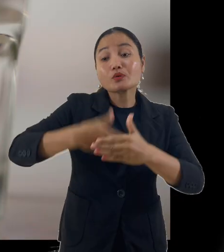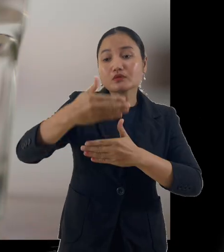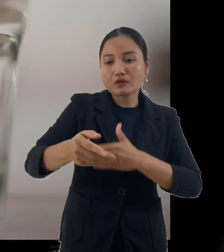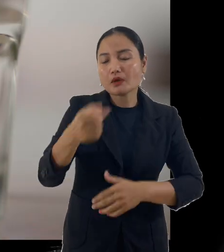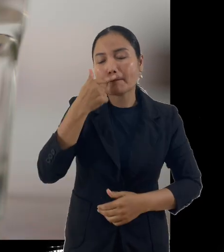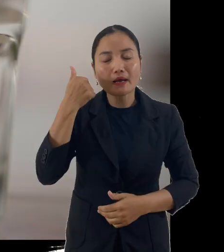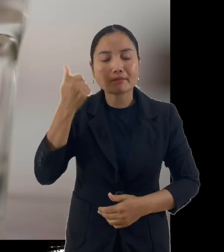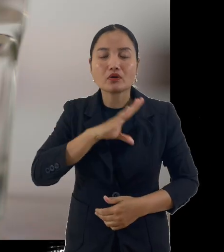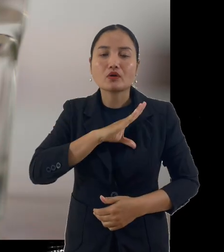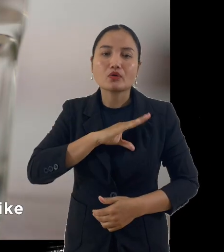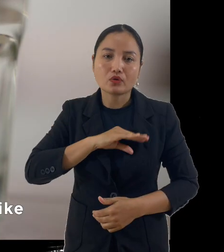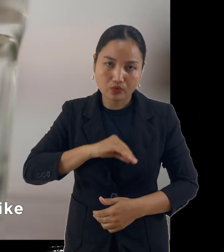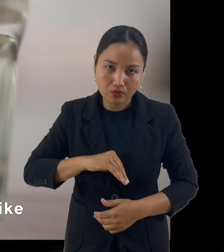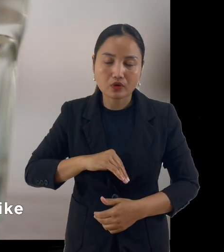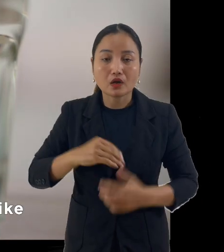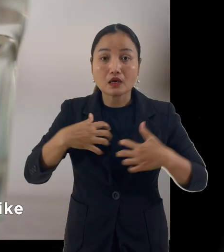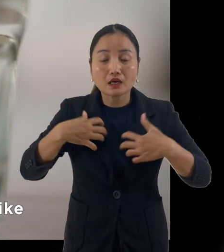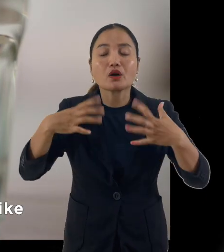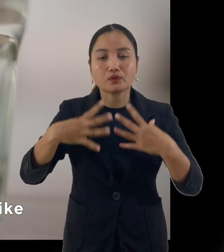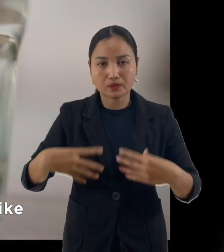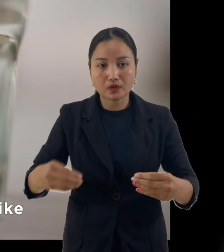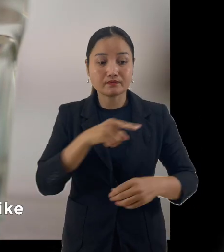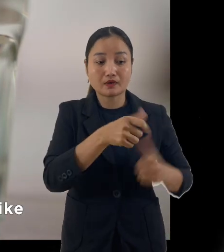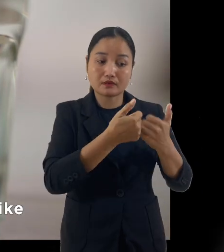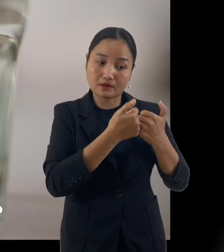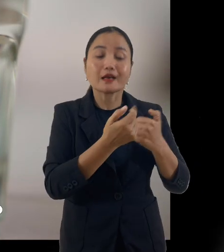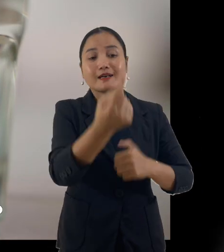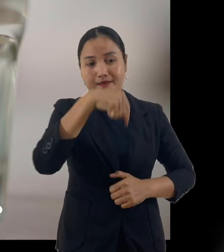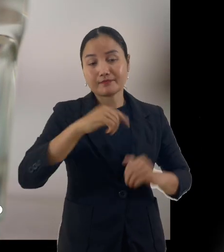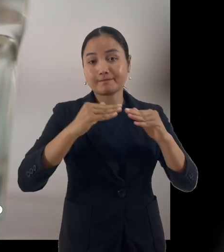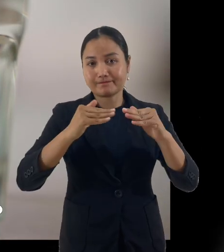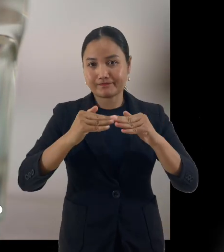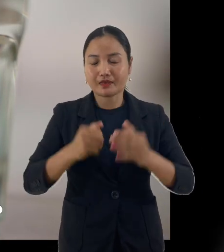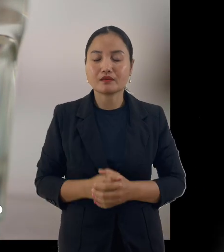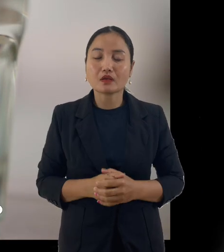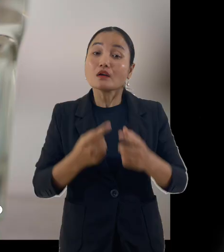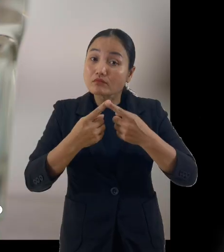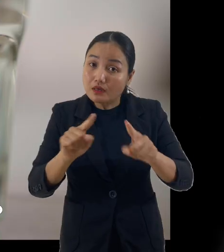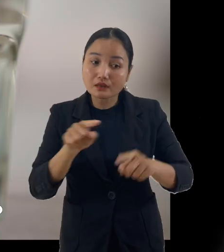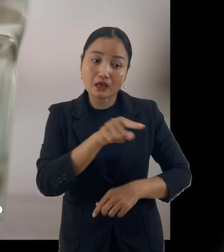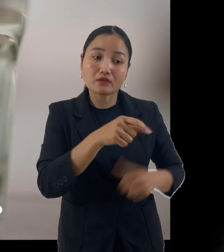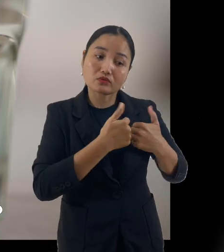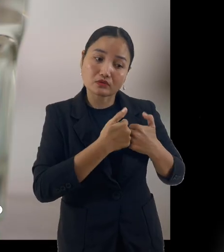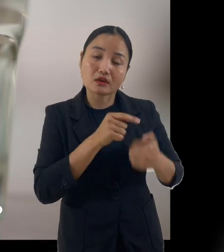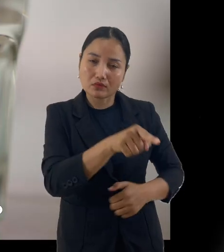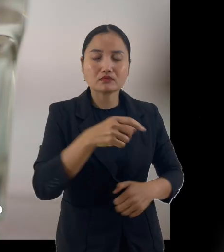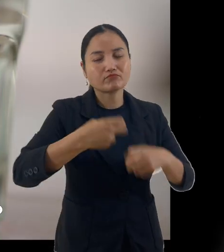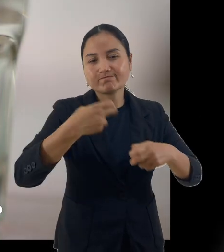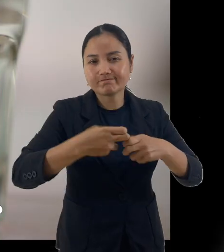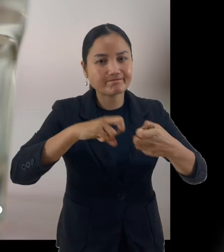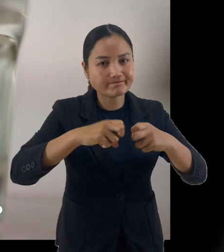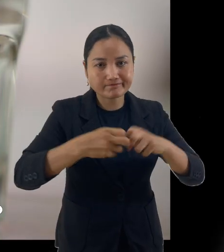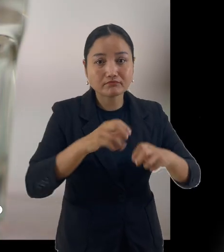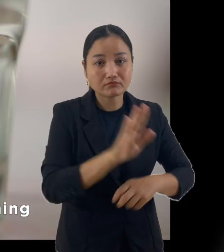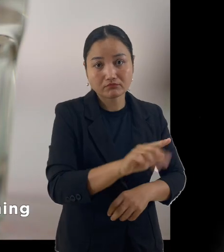ងខឹងសម្បាននឹងរឿងហ្នឹងហើយដៃគូរបស់ខ្ញុំក៏អាចទៅផ្ទះខ្ញុំធម្មតាបើកន្លែងទៅដៃគូរបស់ខ្ញុំវិញគឺគាត់មានបញ្ហាមែនតើជាមួយ